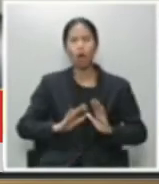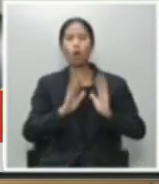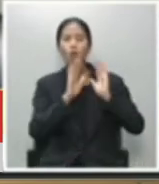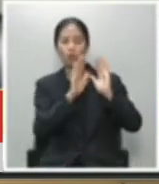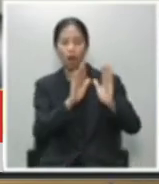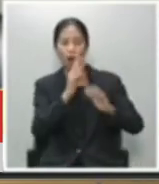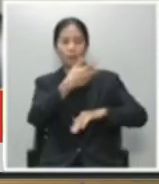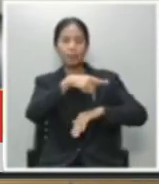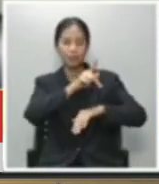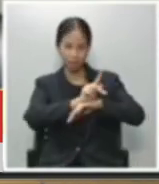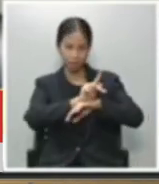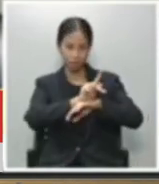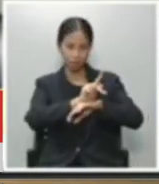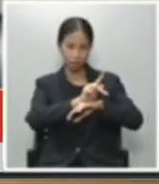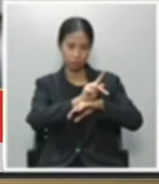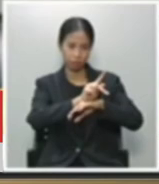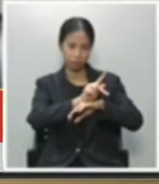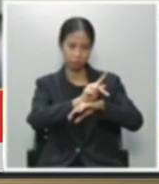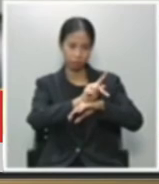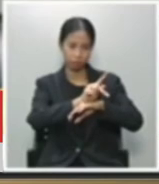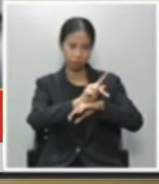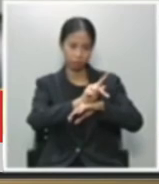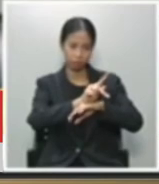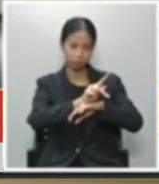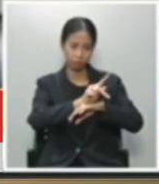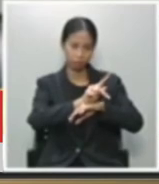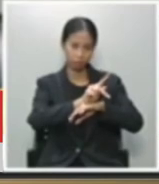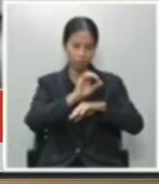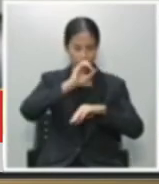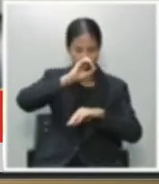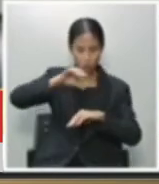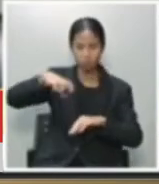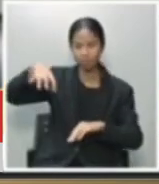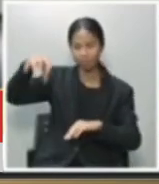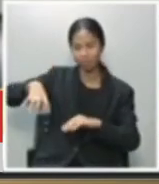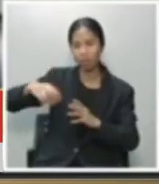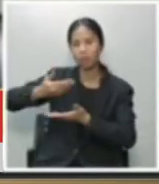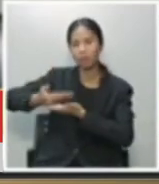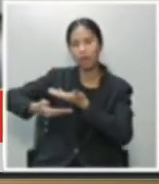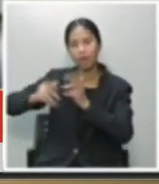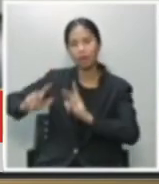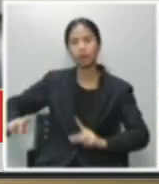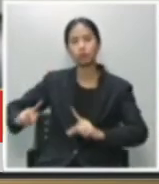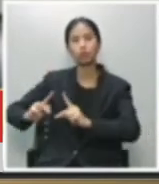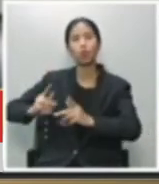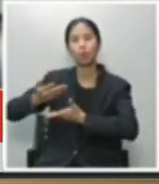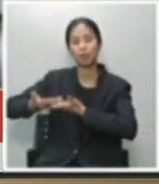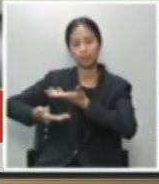ยไปยังกรมการค้าภายในกระทรวงพาณิ